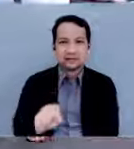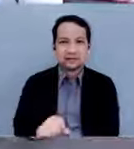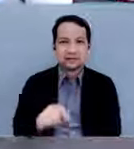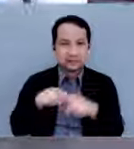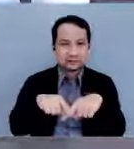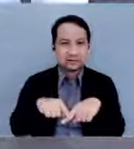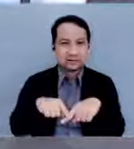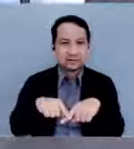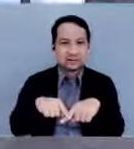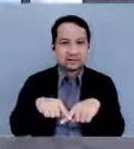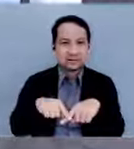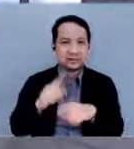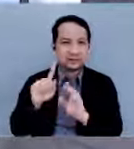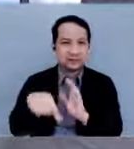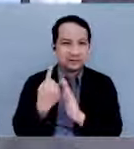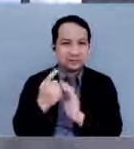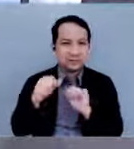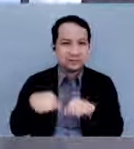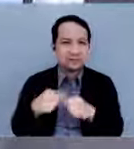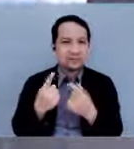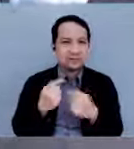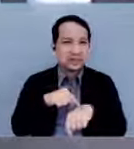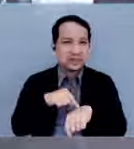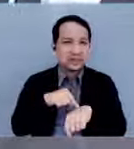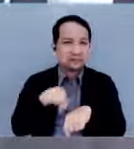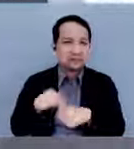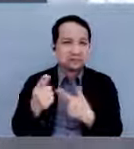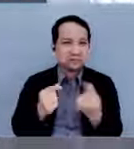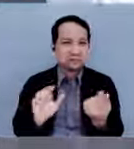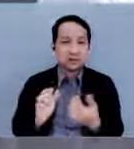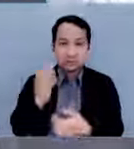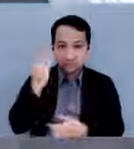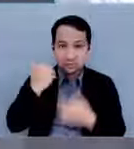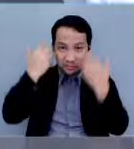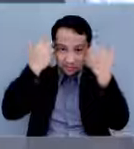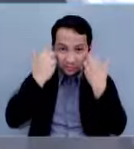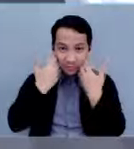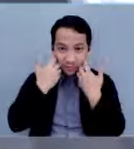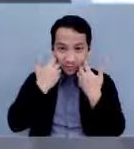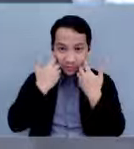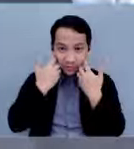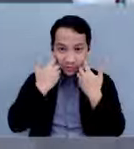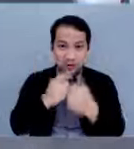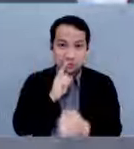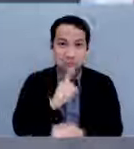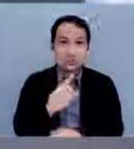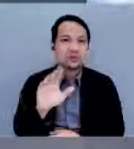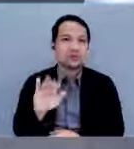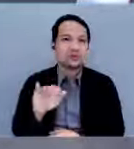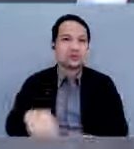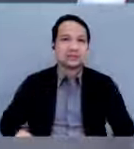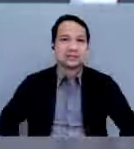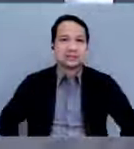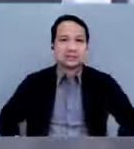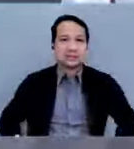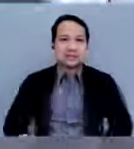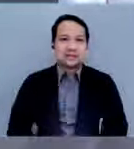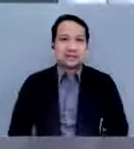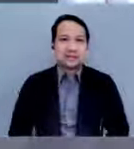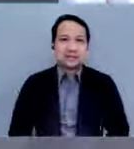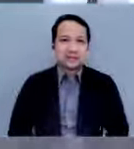oras ng ginagawa niyo siya. Pero talagang namamawi niyo. Yes, 15 minutes. hindi kayo papawisan.